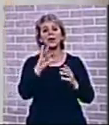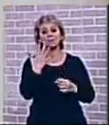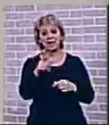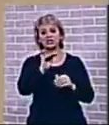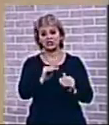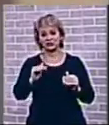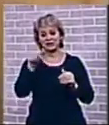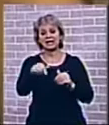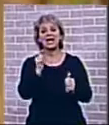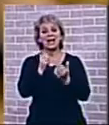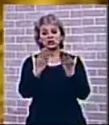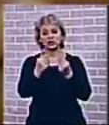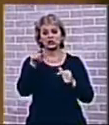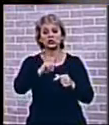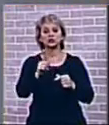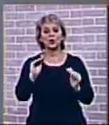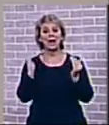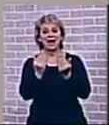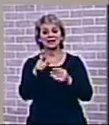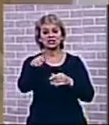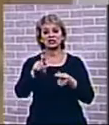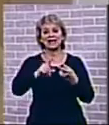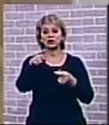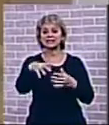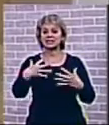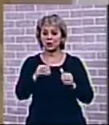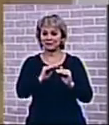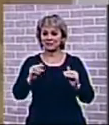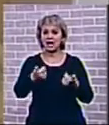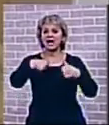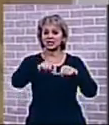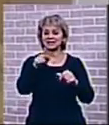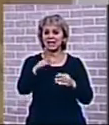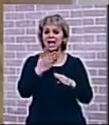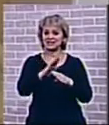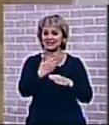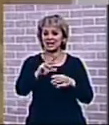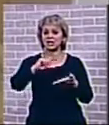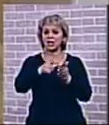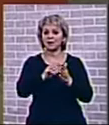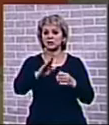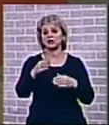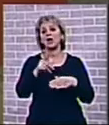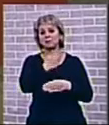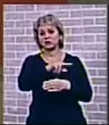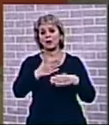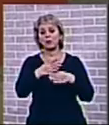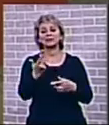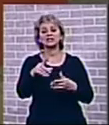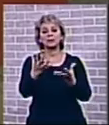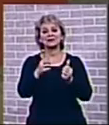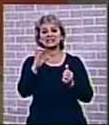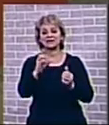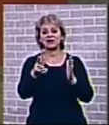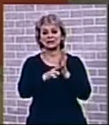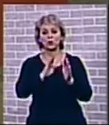5 маленьких пациентов ежедневно. Чтобы ограничить их контакт со здоровыми детьми, организовали отдельный кабинет неотложной помощи, где принимают с 8